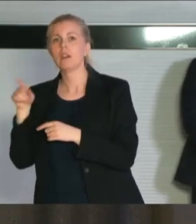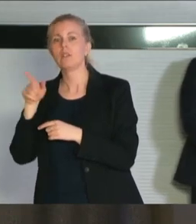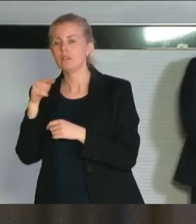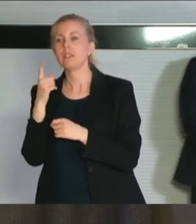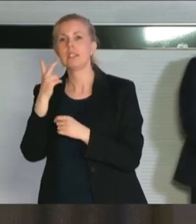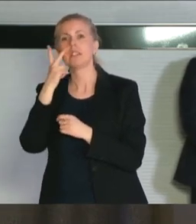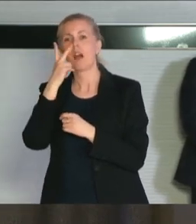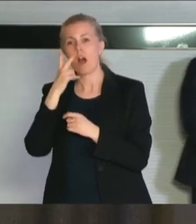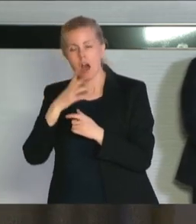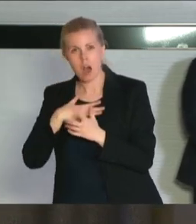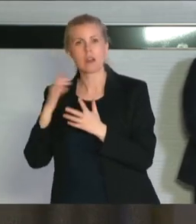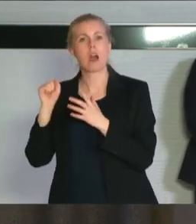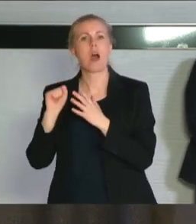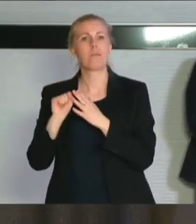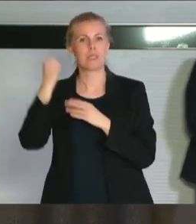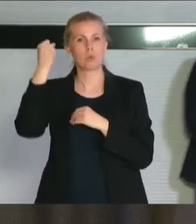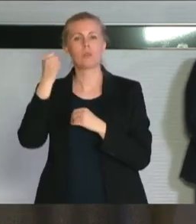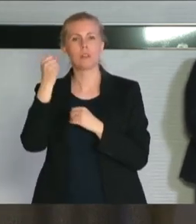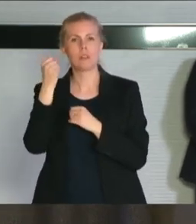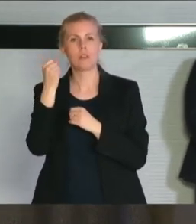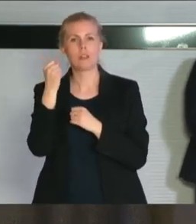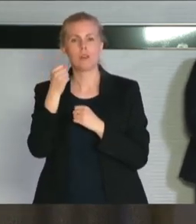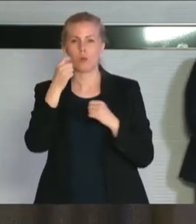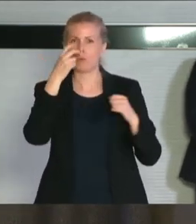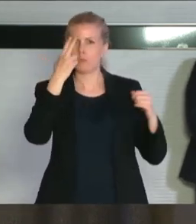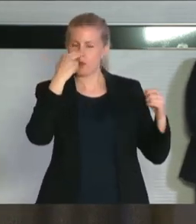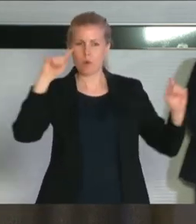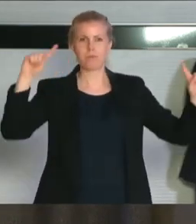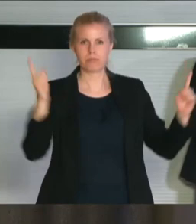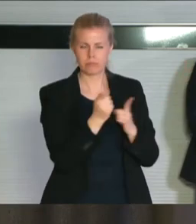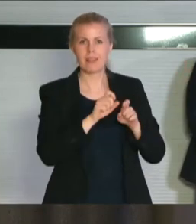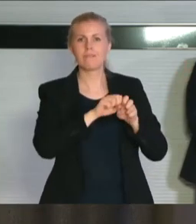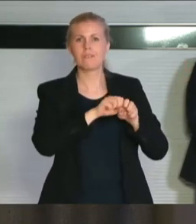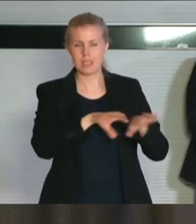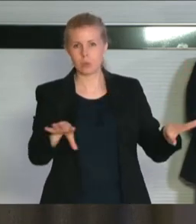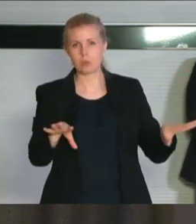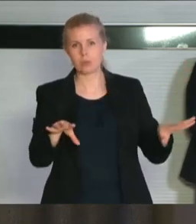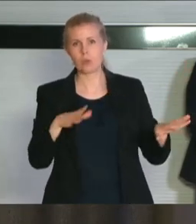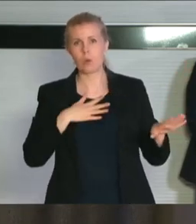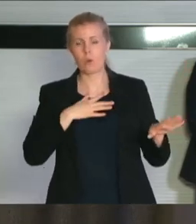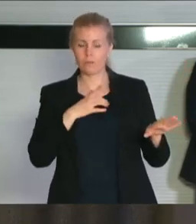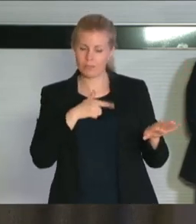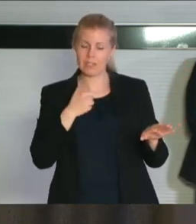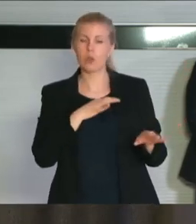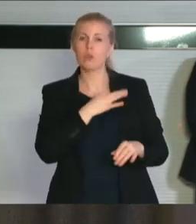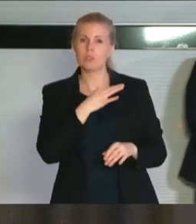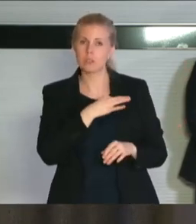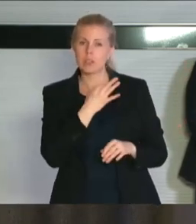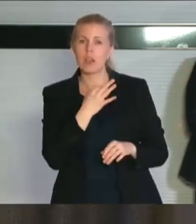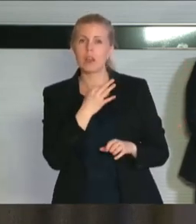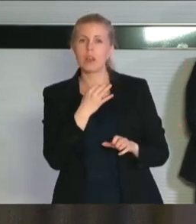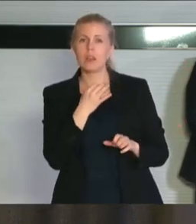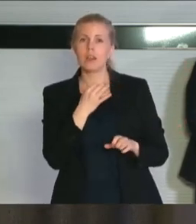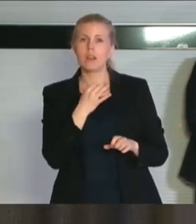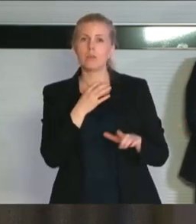vi har en ambisjon om å slå ned viruset, og vi har en veldig klar ønske om at vi skal få på plass